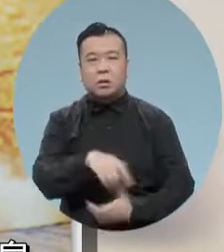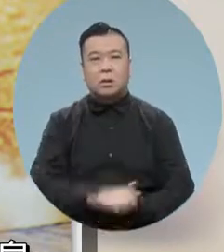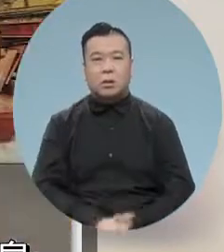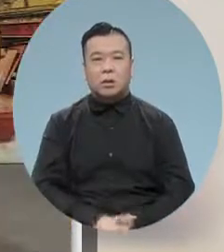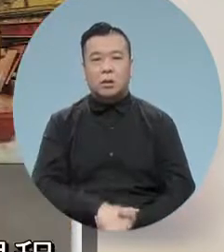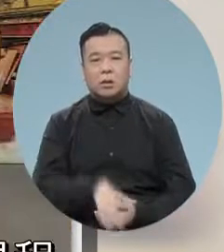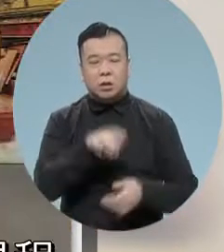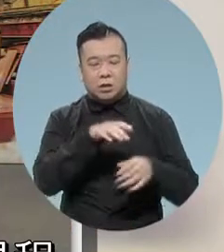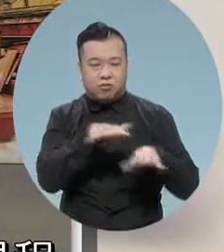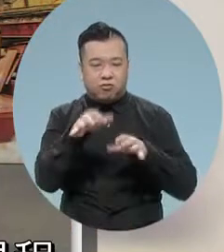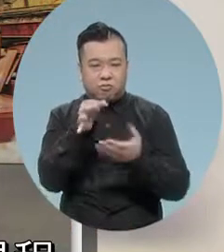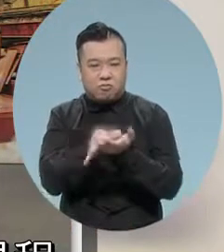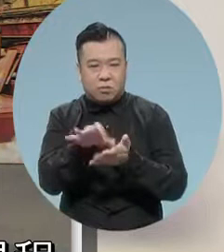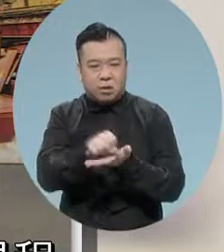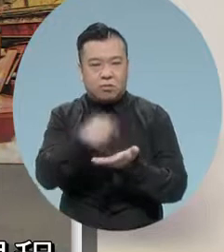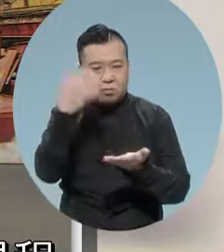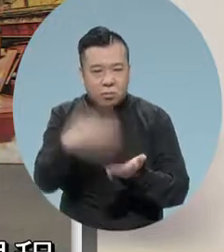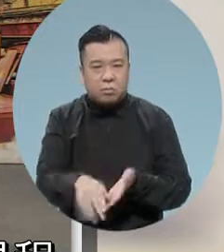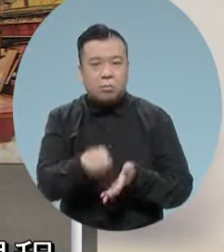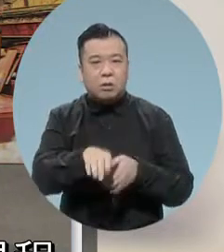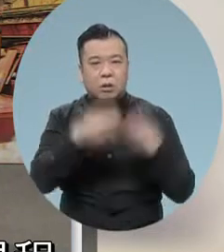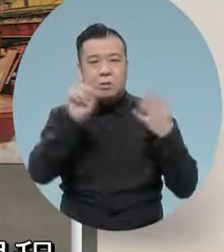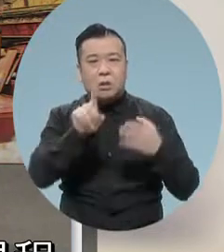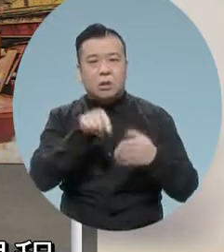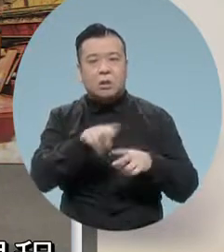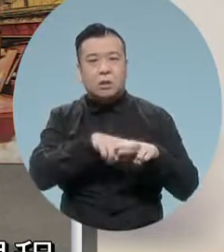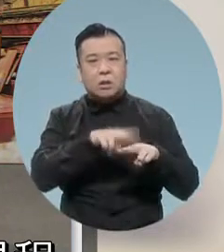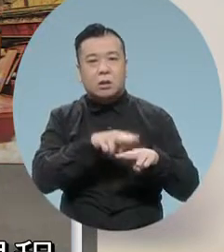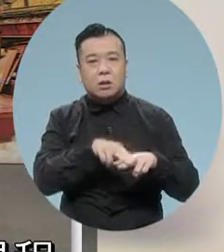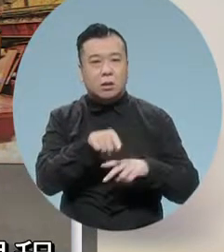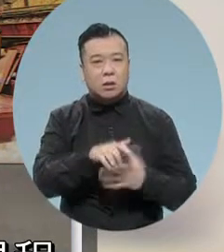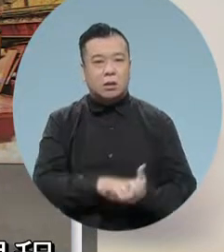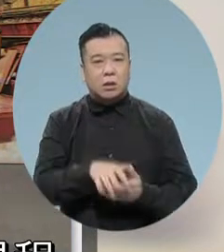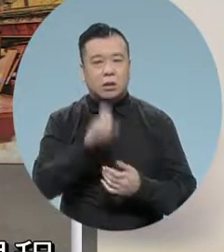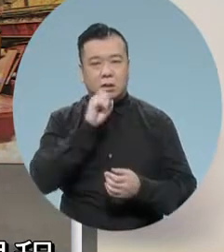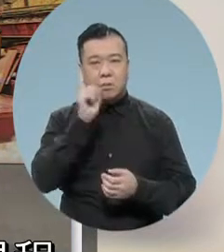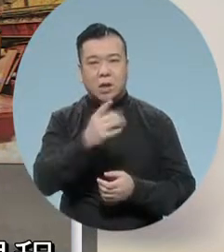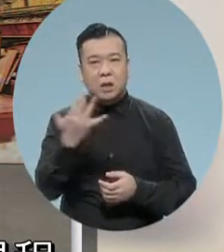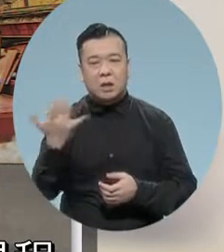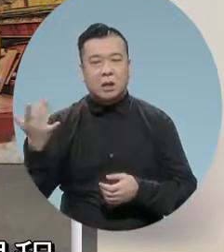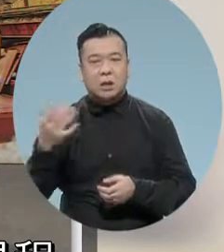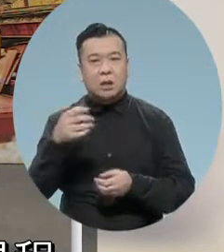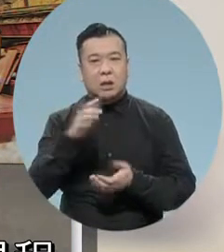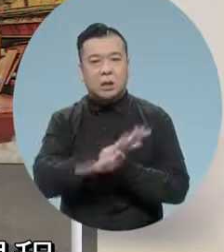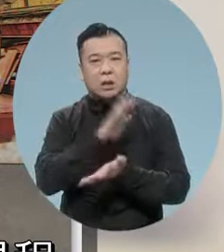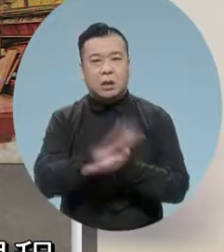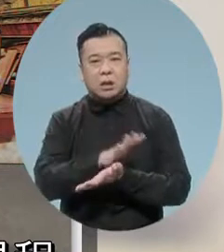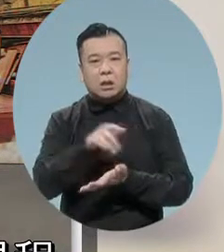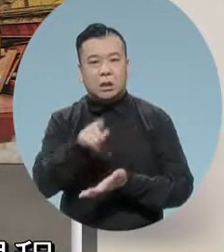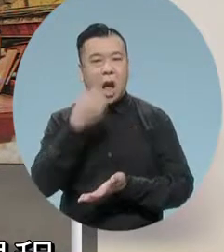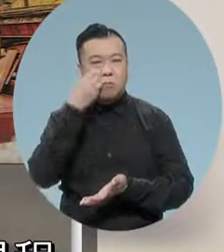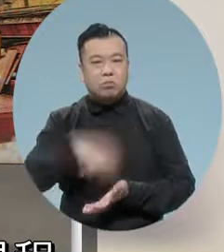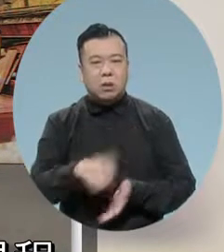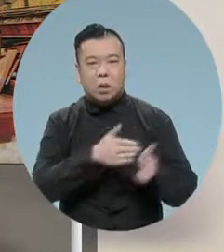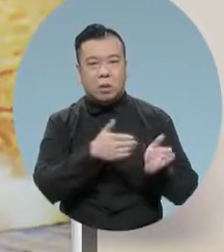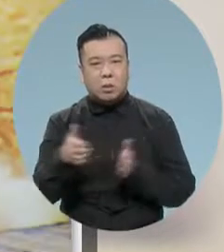岛，从此就开展了我们中国百几年来的耻辱的过